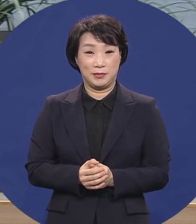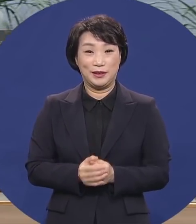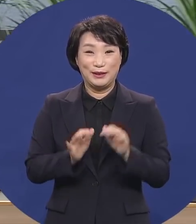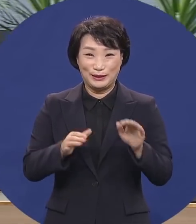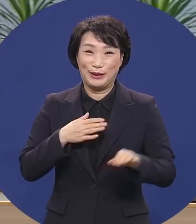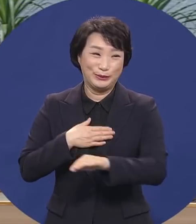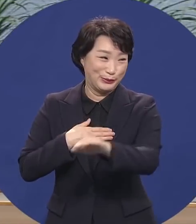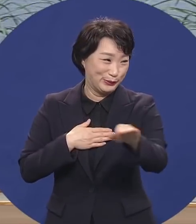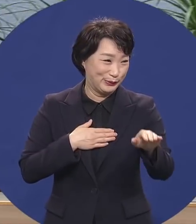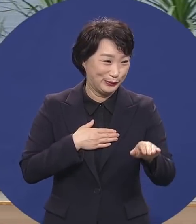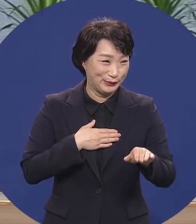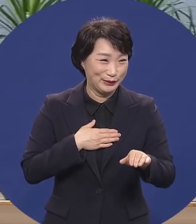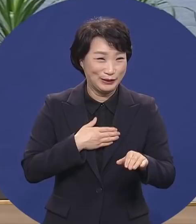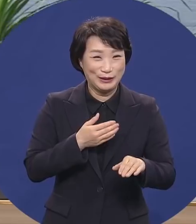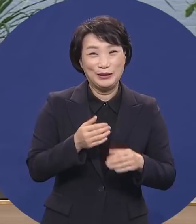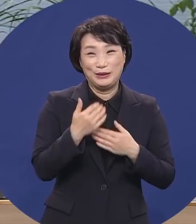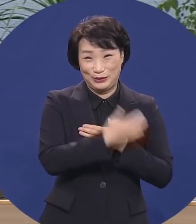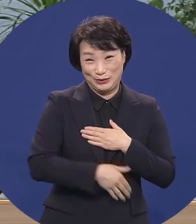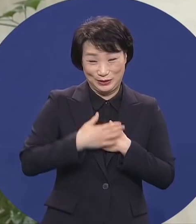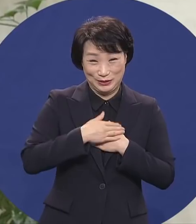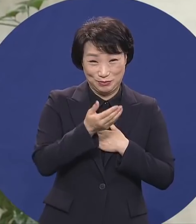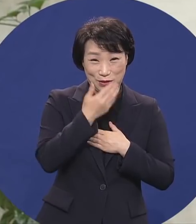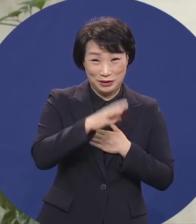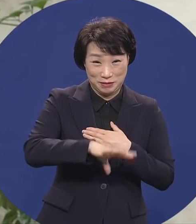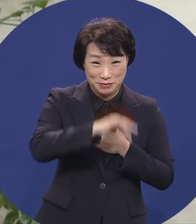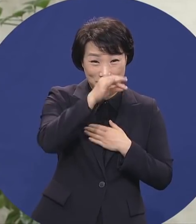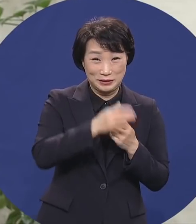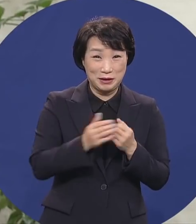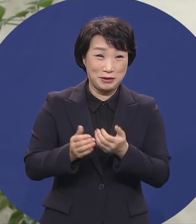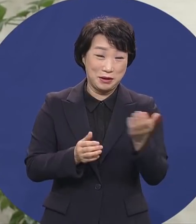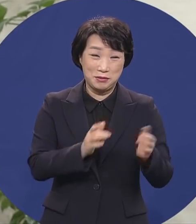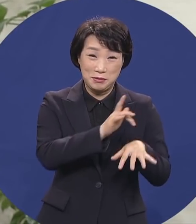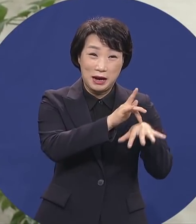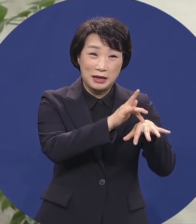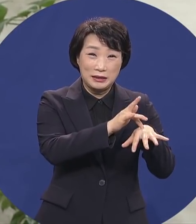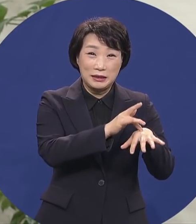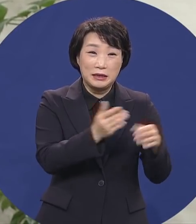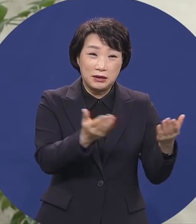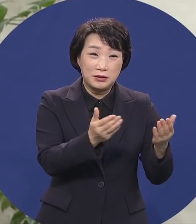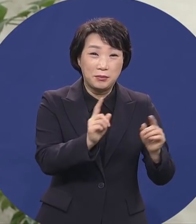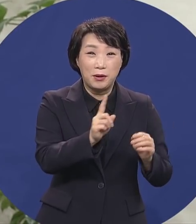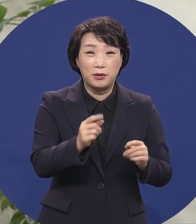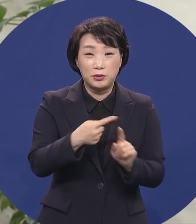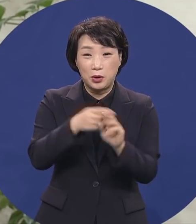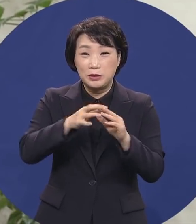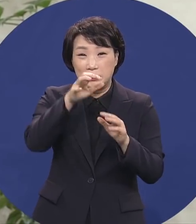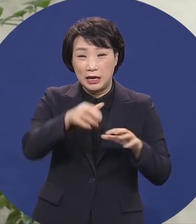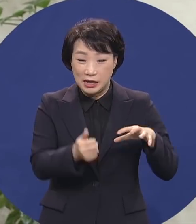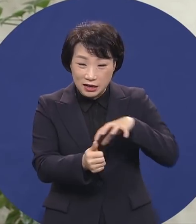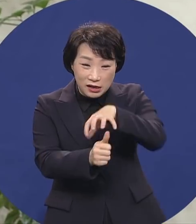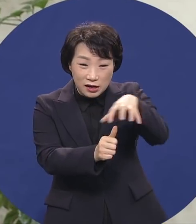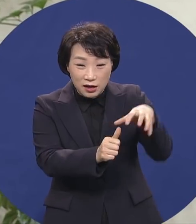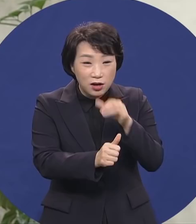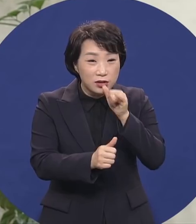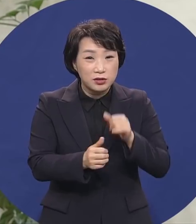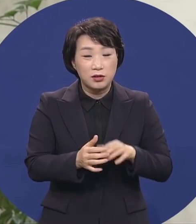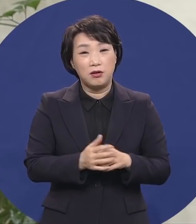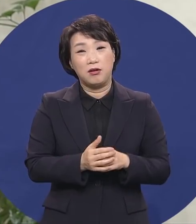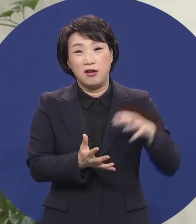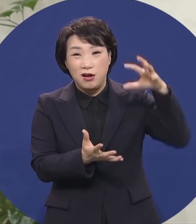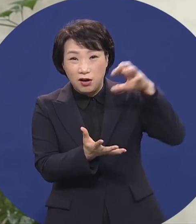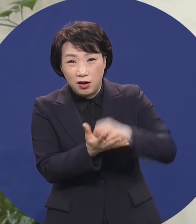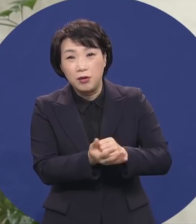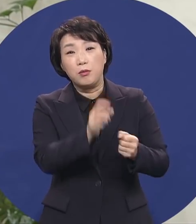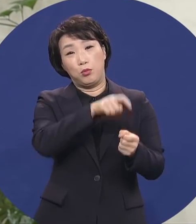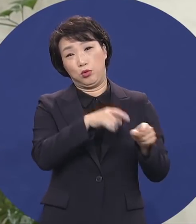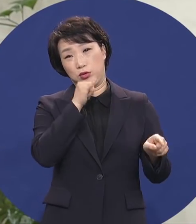여러분, 떡이 우선이기 때문에 마귀 사단 귀신 역사는 교회를 점령해 들어와서 통째로 삼키는